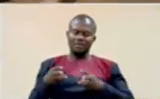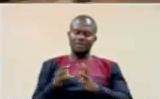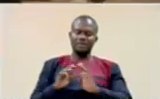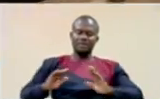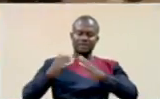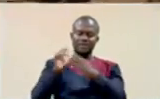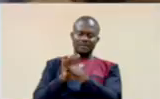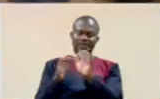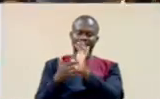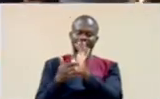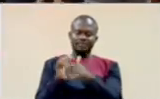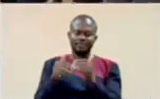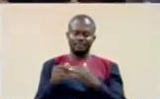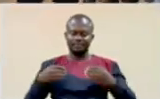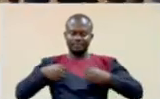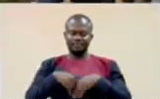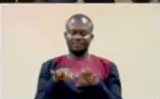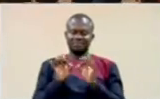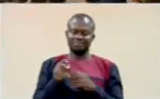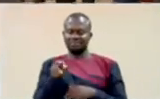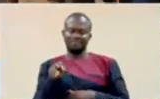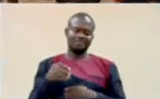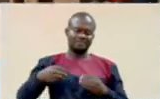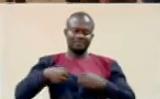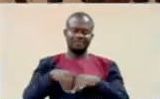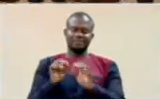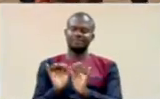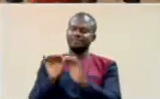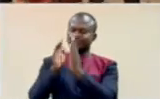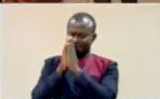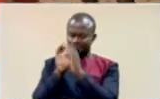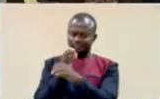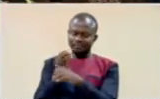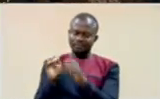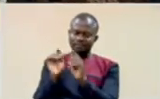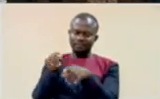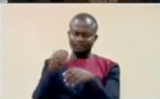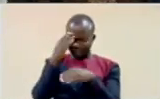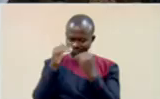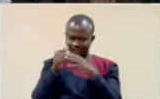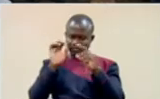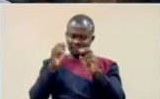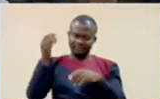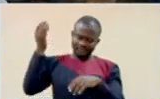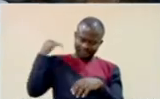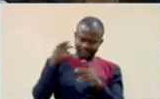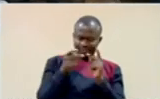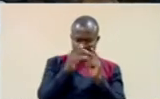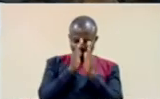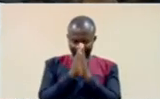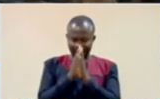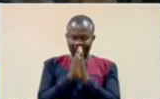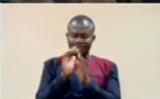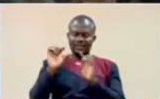yabaga igaragaraho abaturage benshi bakora ingendo ndende baherekeza ku nsengero no kuri za kiliziya bitewe n'uko icyo gihe aho basengeraga habaga